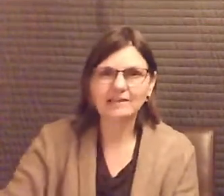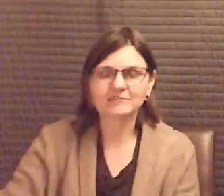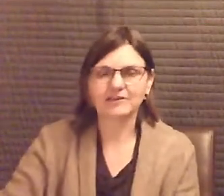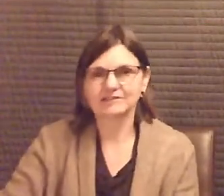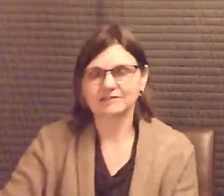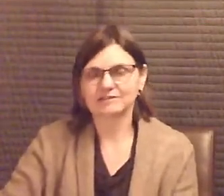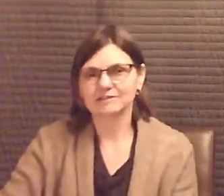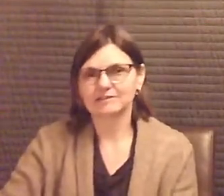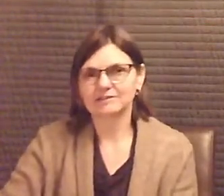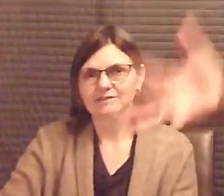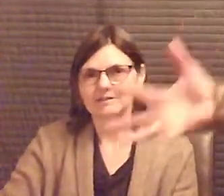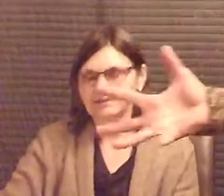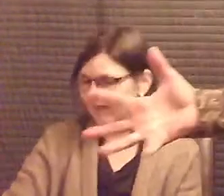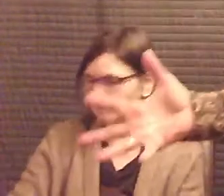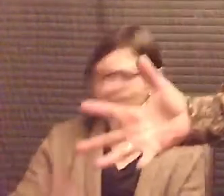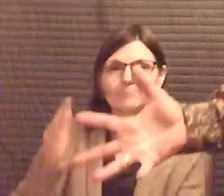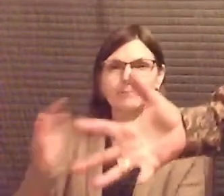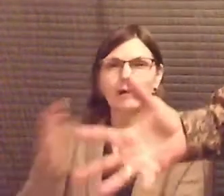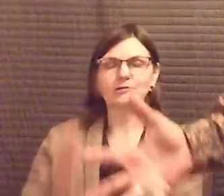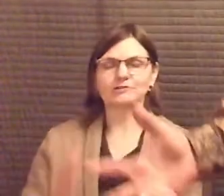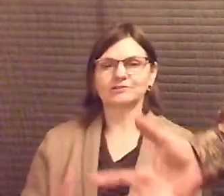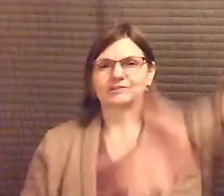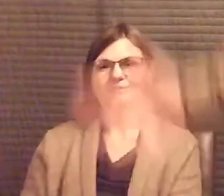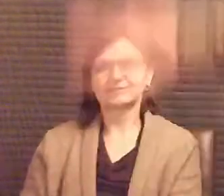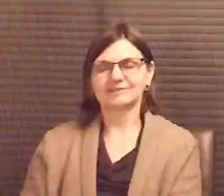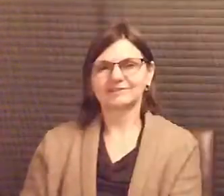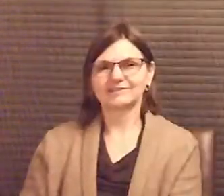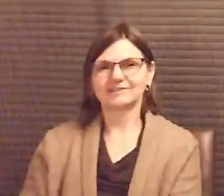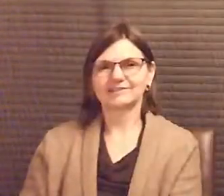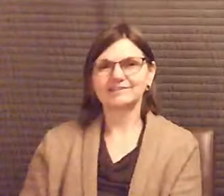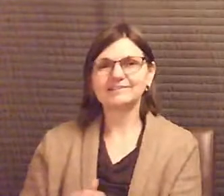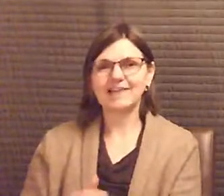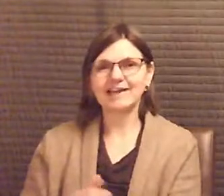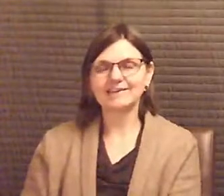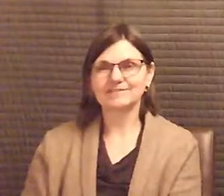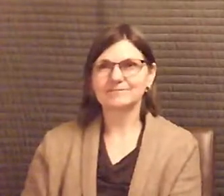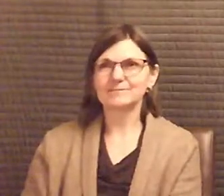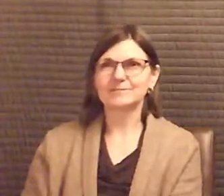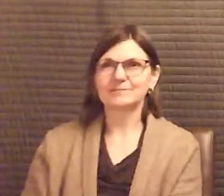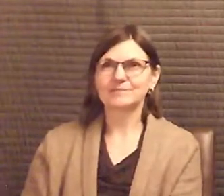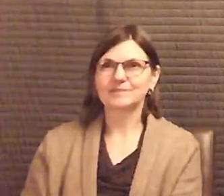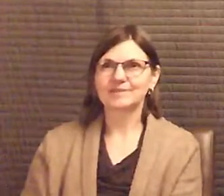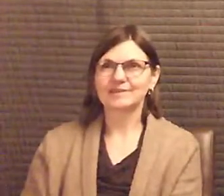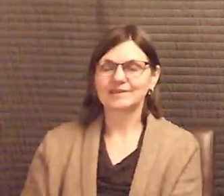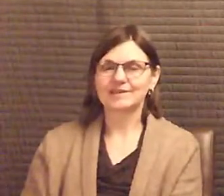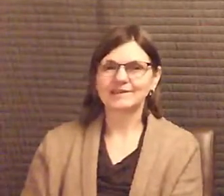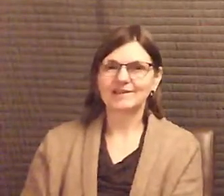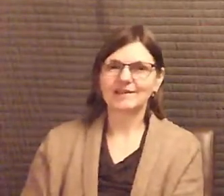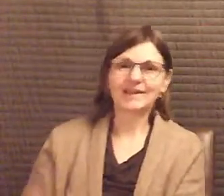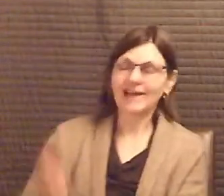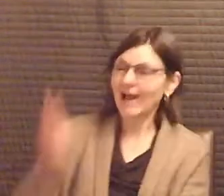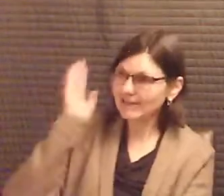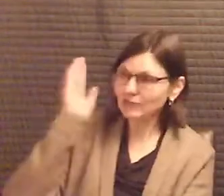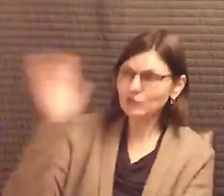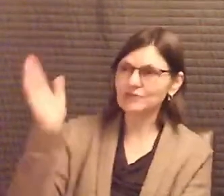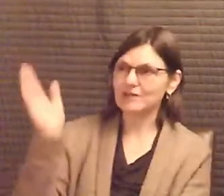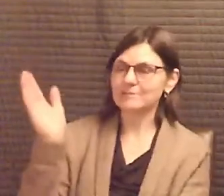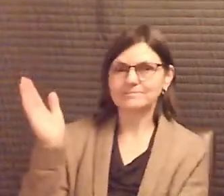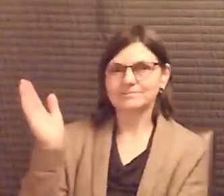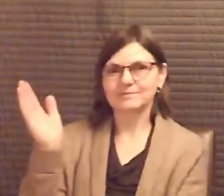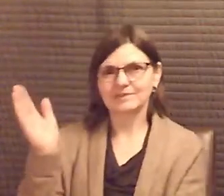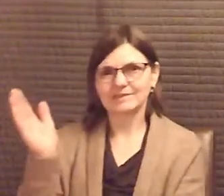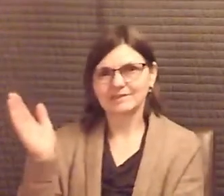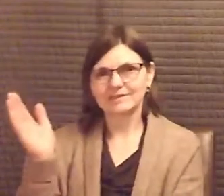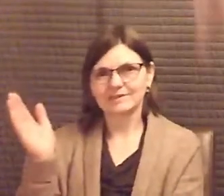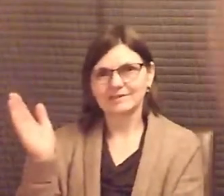gestenigd moet ik kijken naar een paulus hoesten design dolce gusto wat ik ga me jullie zijn